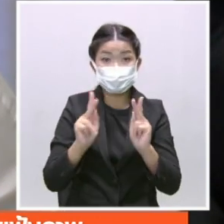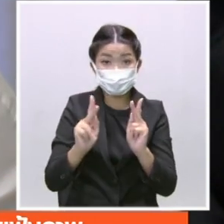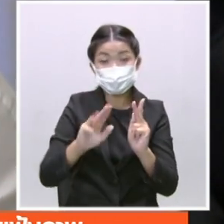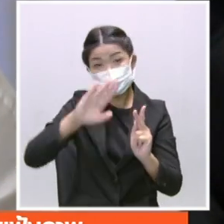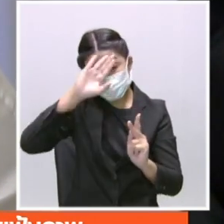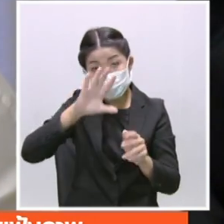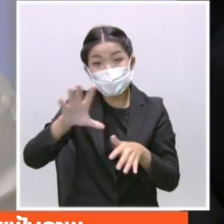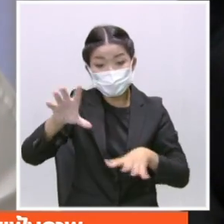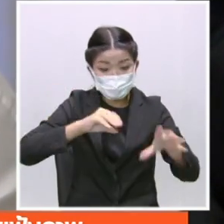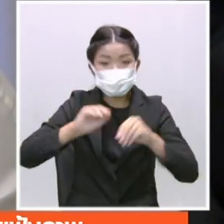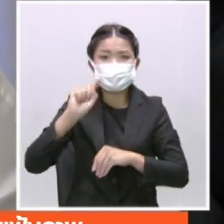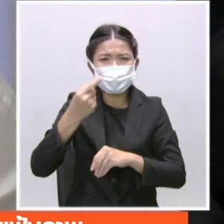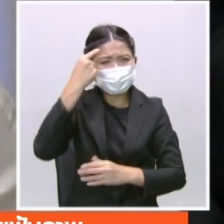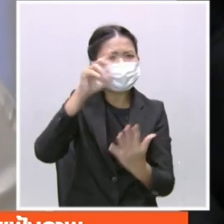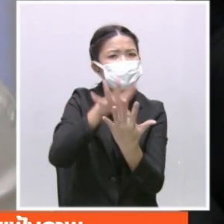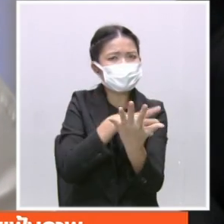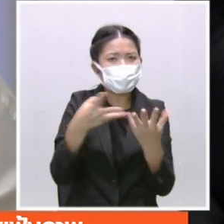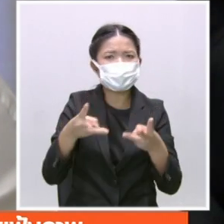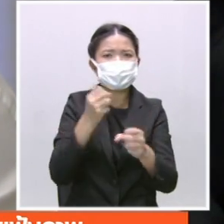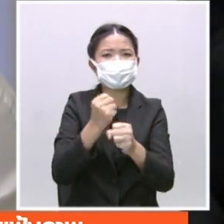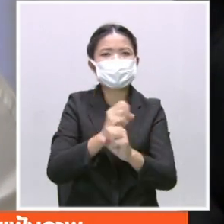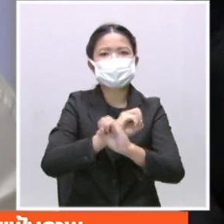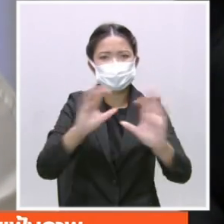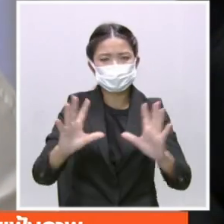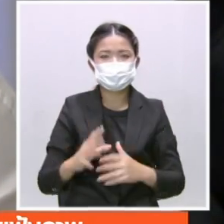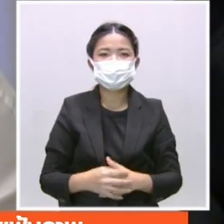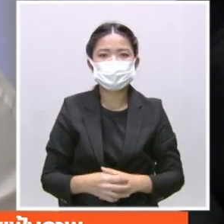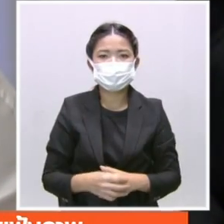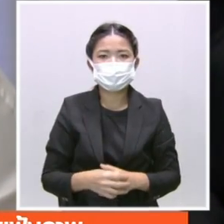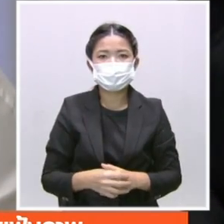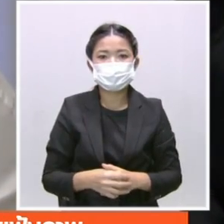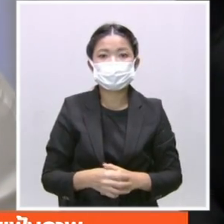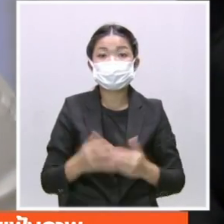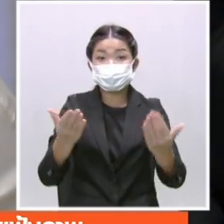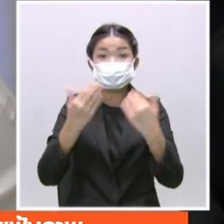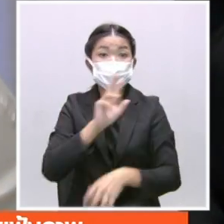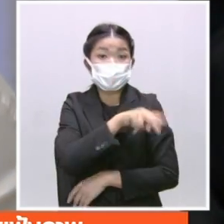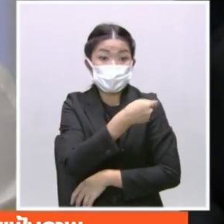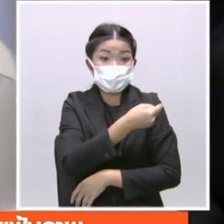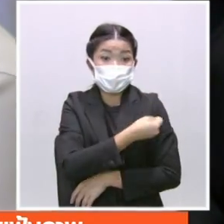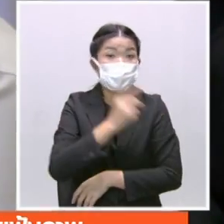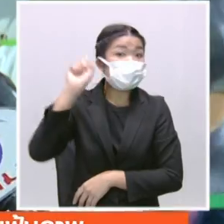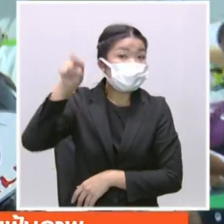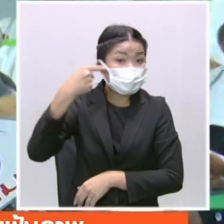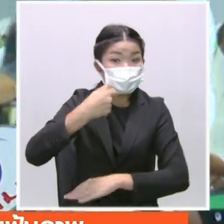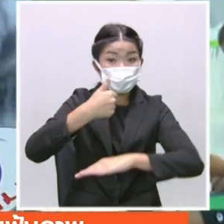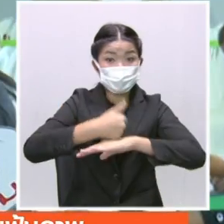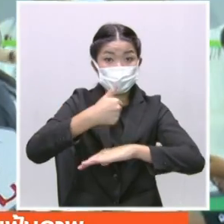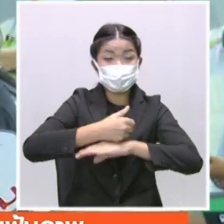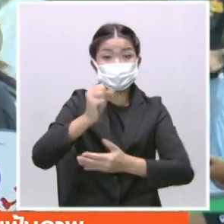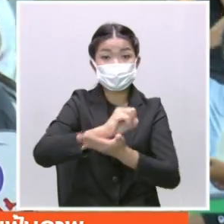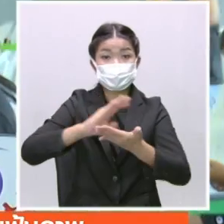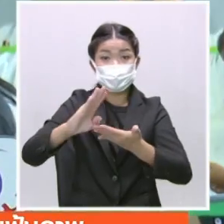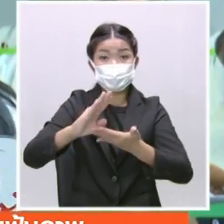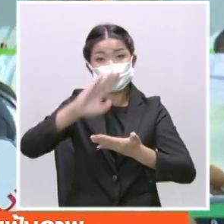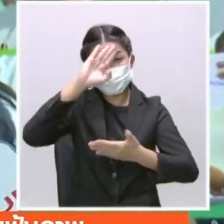โรคติดต่ออีกครั้งเพื่อวางแนวทางการทำงานให้ชัดเจนมากขึ้นค่ะ ในขณะที่แพทย์หญิงมิ่งขวัญวิชัยดิษฐ์ผู้อำนวยการสถา